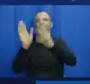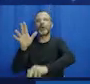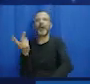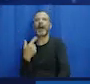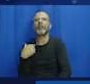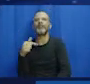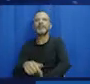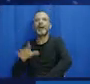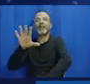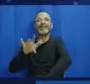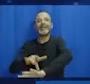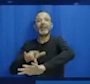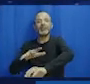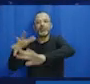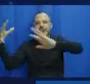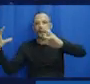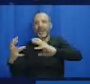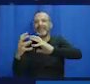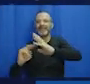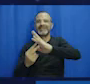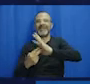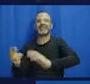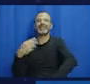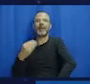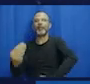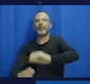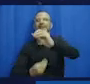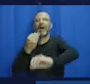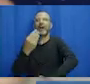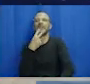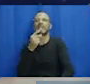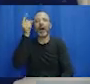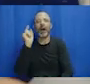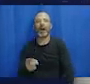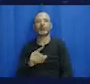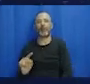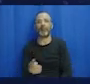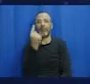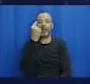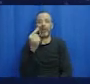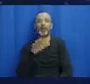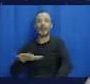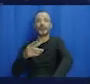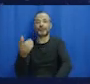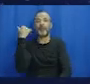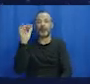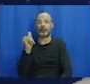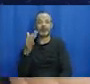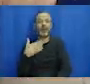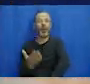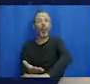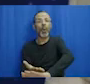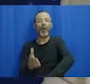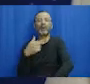من خلال وجودنا في ائتلاف سياسي، من خلال لعبنا اللعبة السياسية ونفرض عليها. واللي صار في الحكومة السابقة وهذه كل الحقائق،